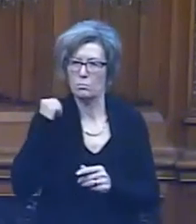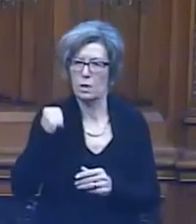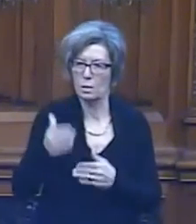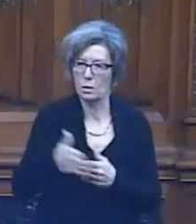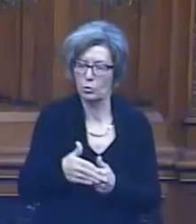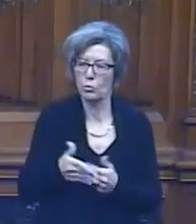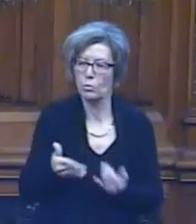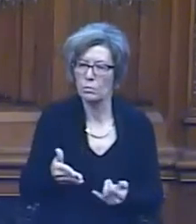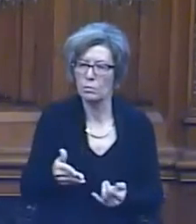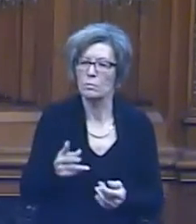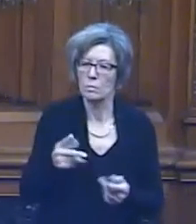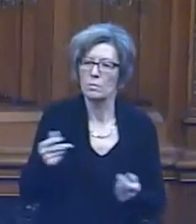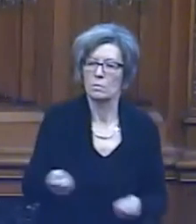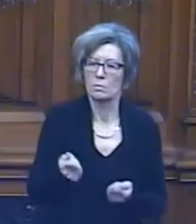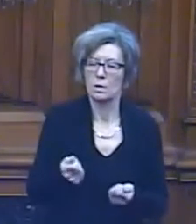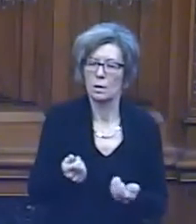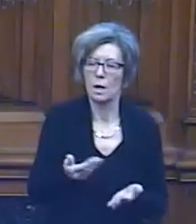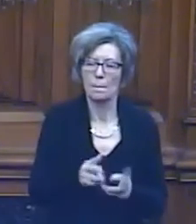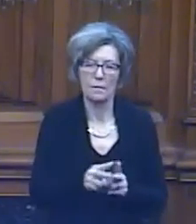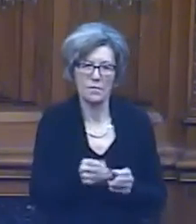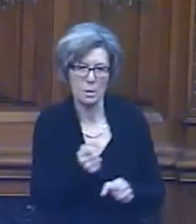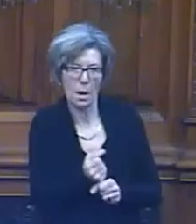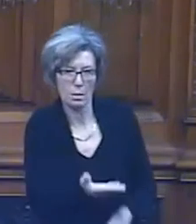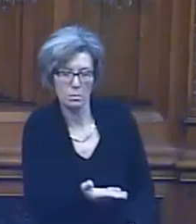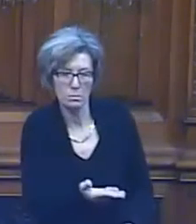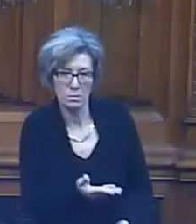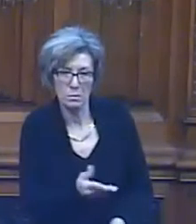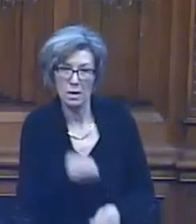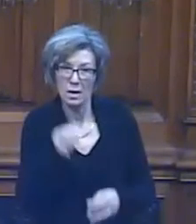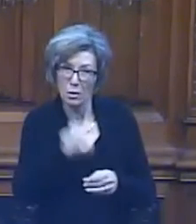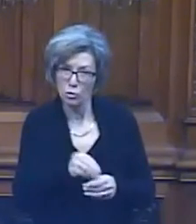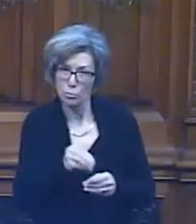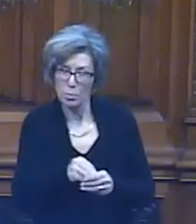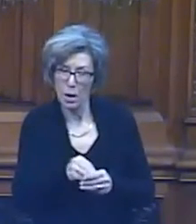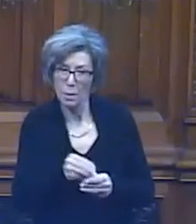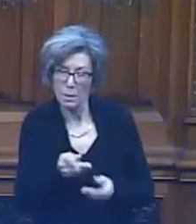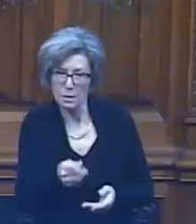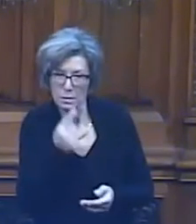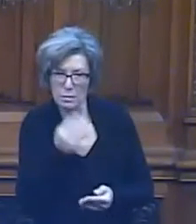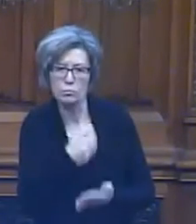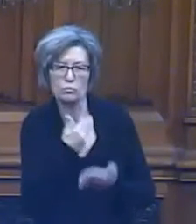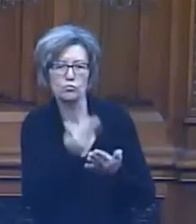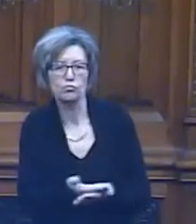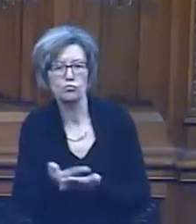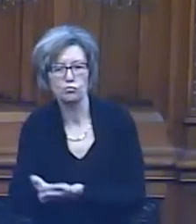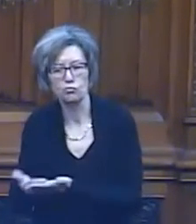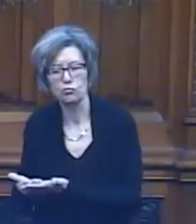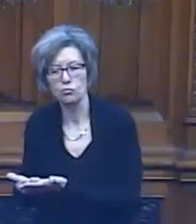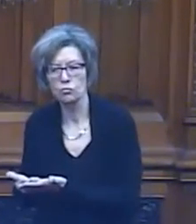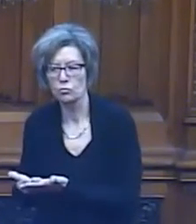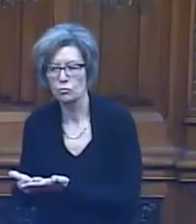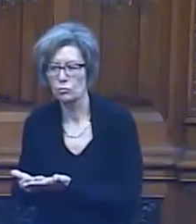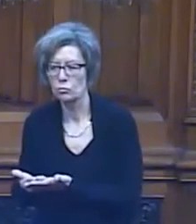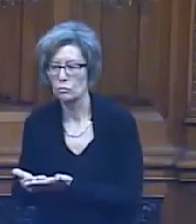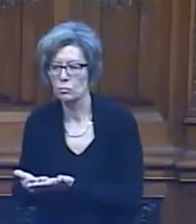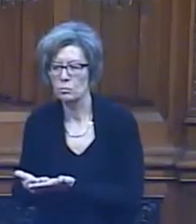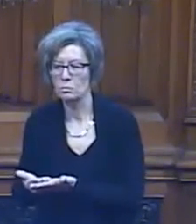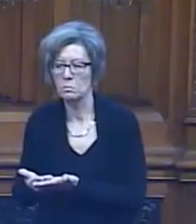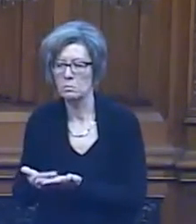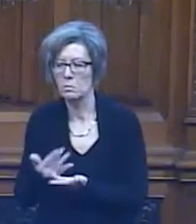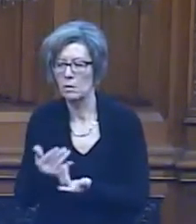Hintertürchen zu betreiben. Und Sparmaßnahmen, die präsentiert werden, sind im Prinzip